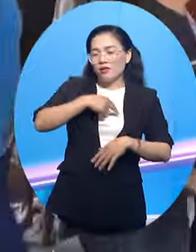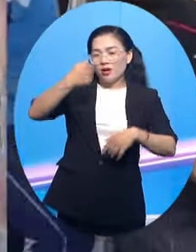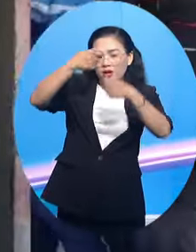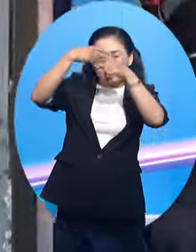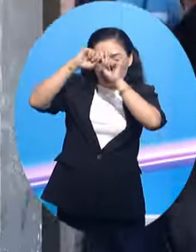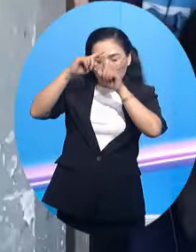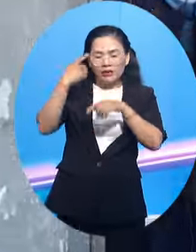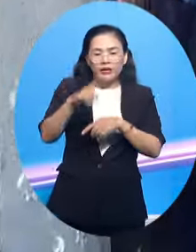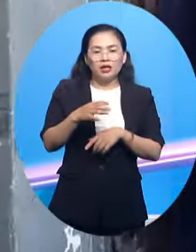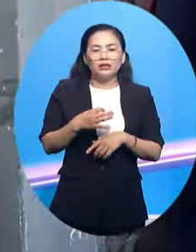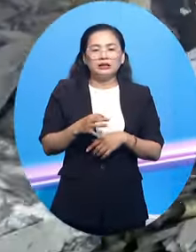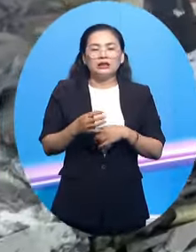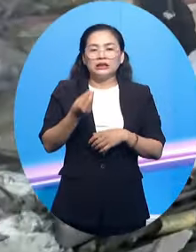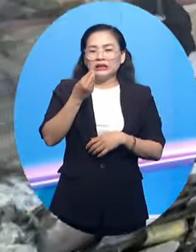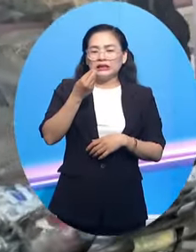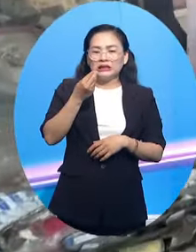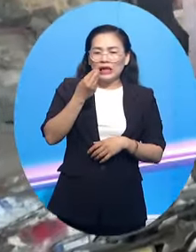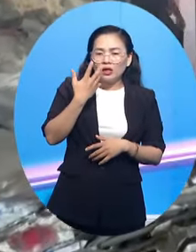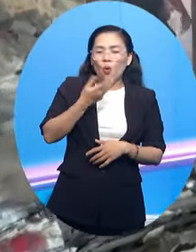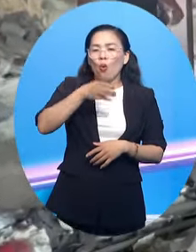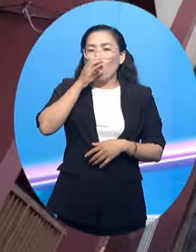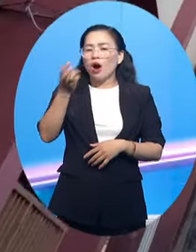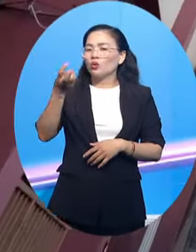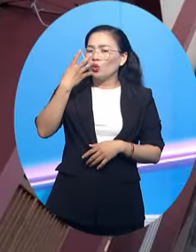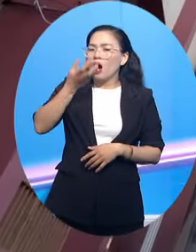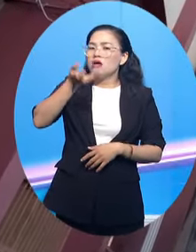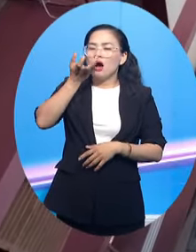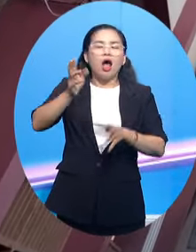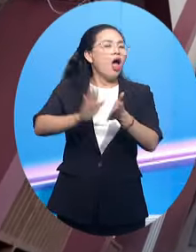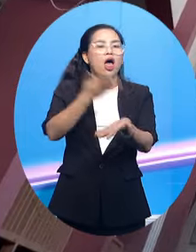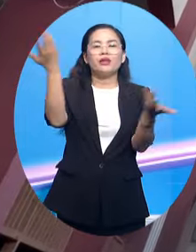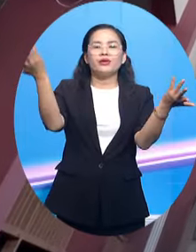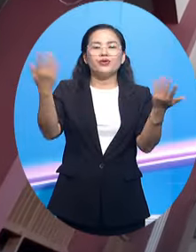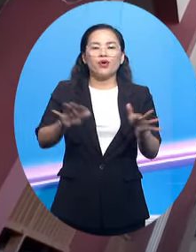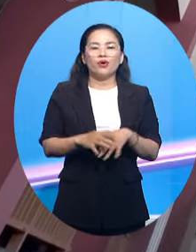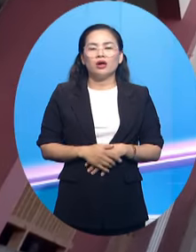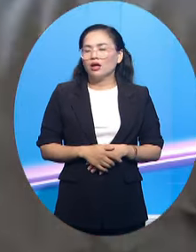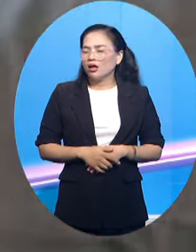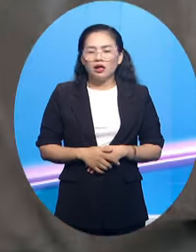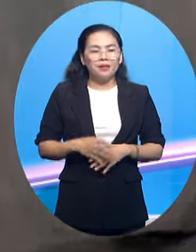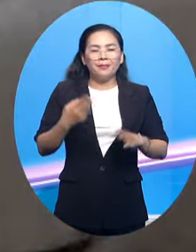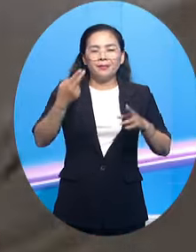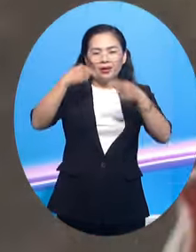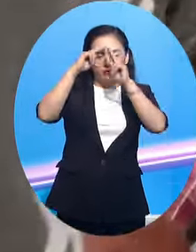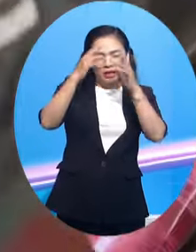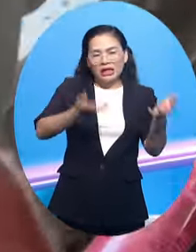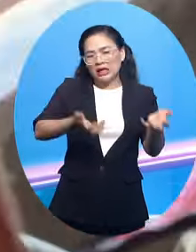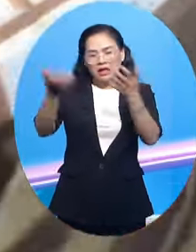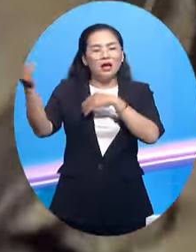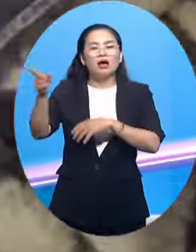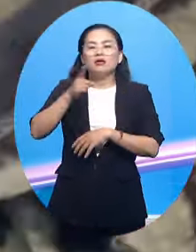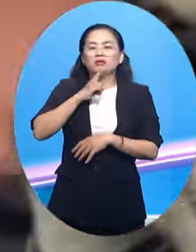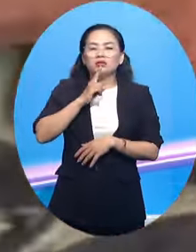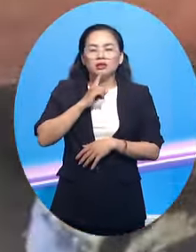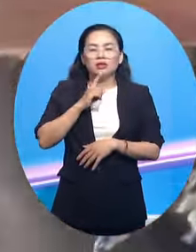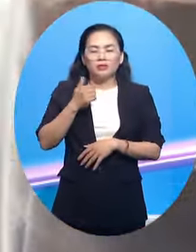tại đã cạn các nguồn cung vật phẩm y tế thực phẩm và nhiên liệu đến nay họ vẫn không làm theo cái lệ sơ tán bệnh viện từ phía Israel và cũng không